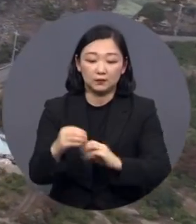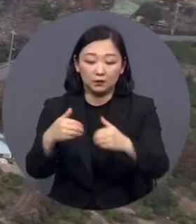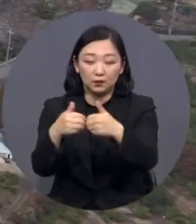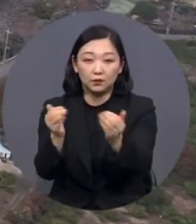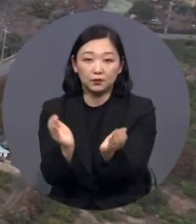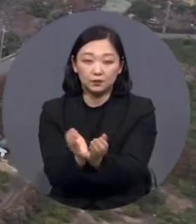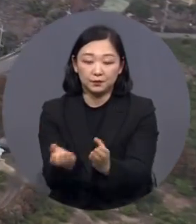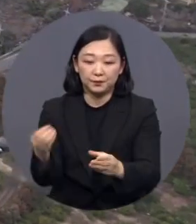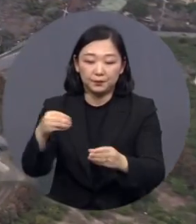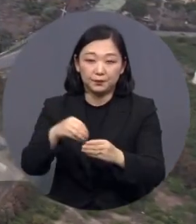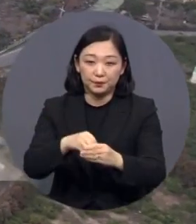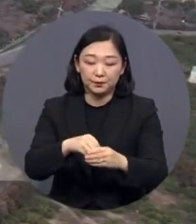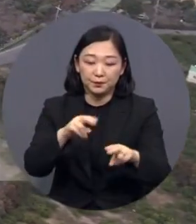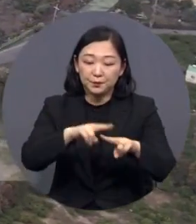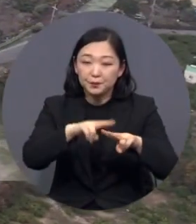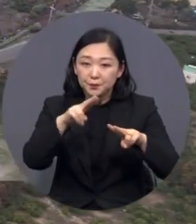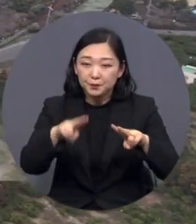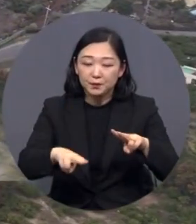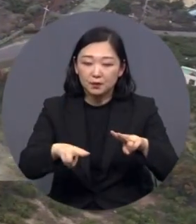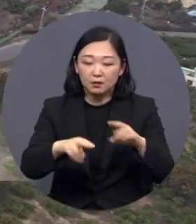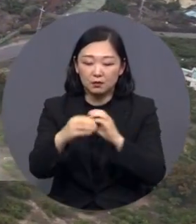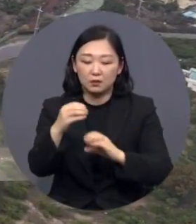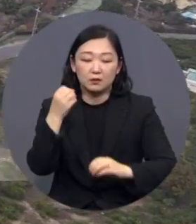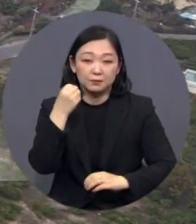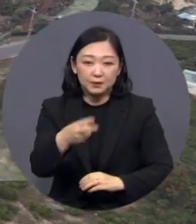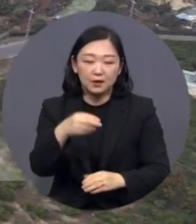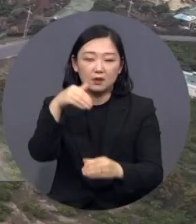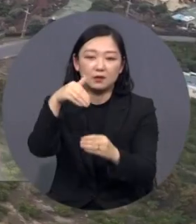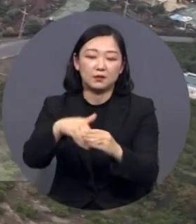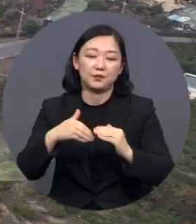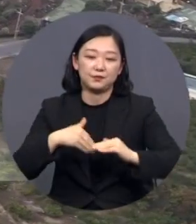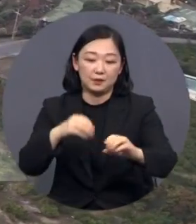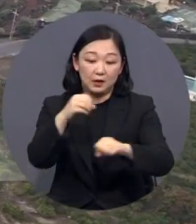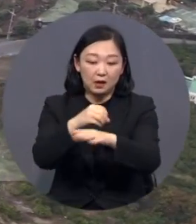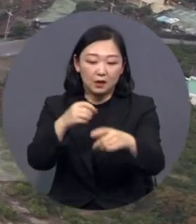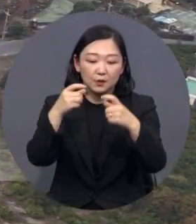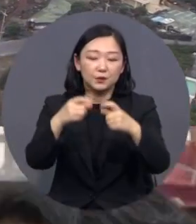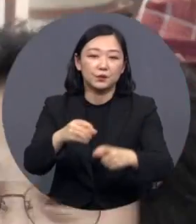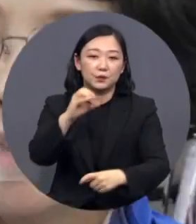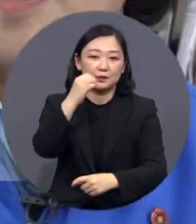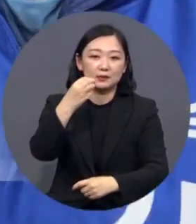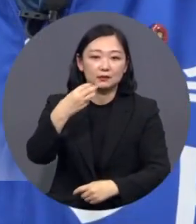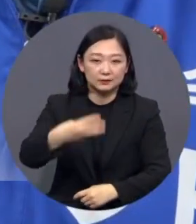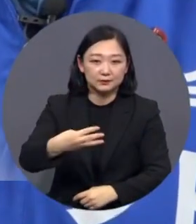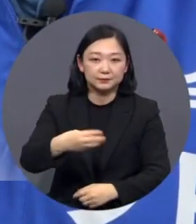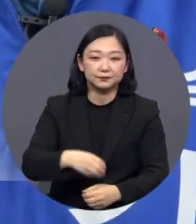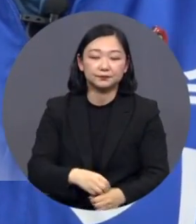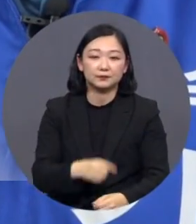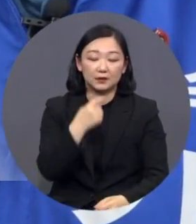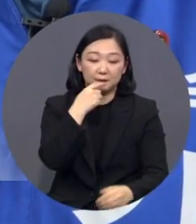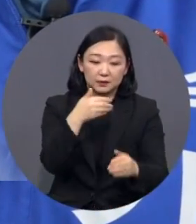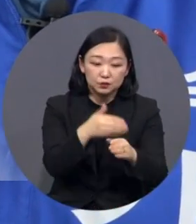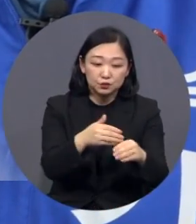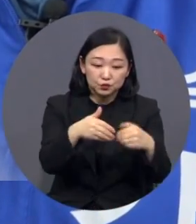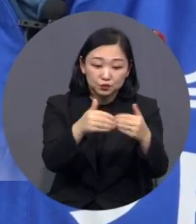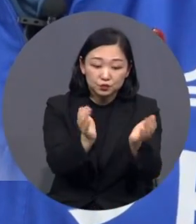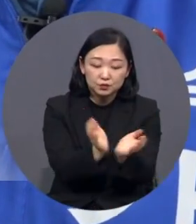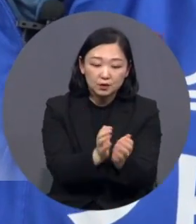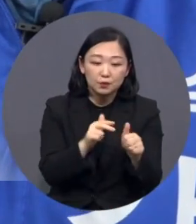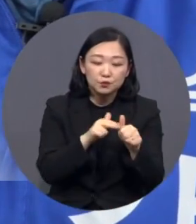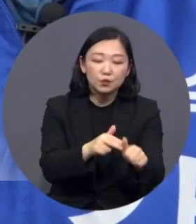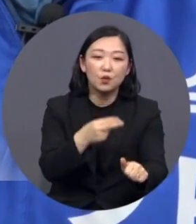더불어민주당 소속 도의원의 사퇴로 보궐선거가 치러지는 제주시 아라동을 선거구. 민주당에서 후보를 내지 않은